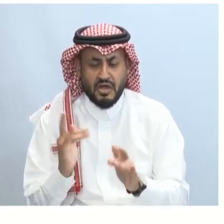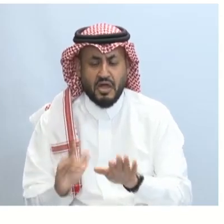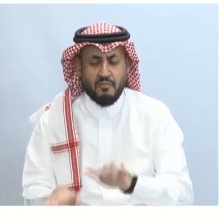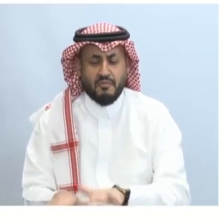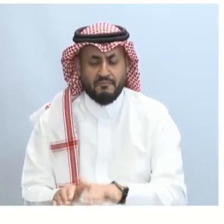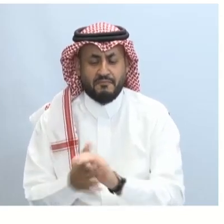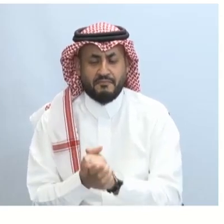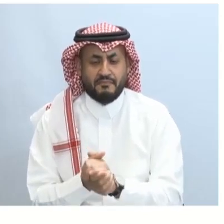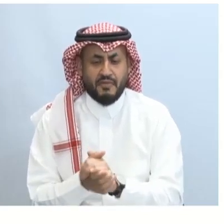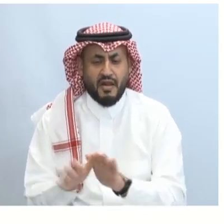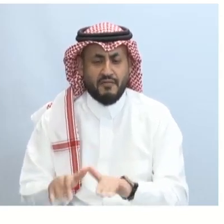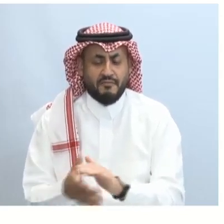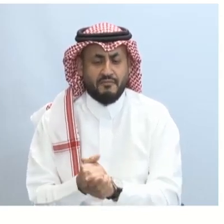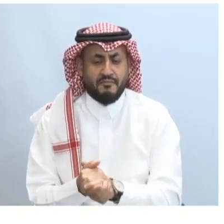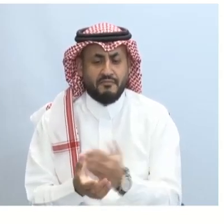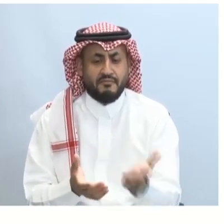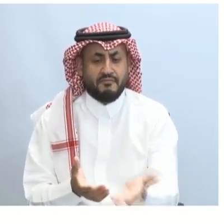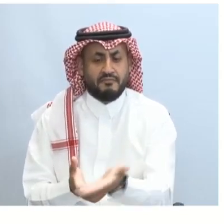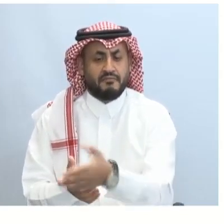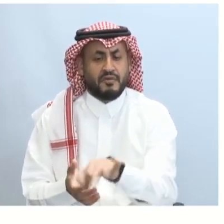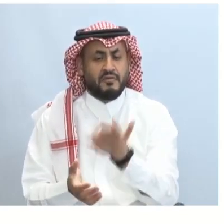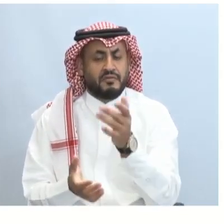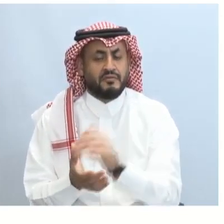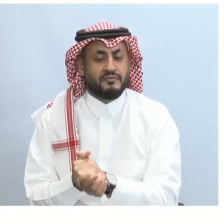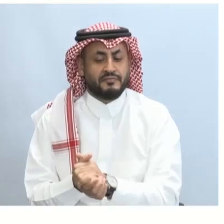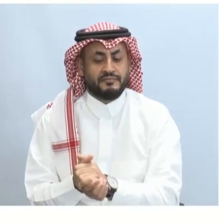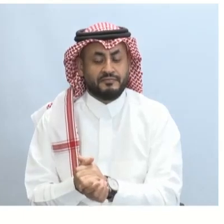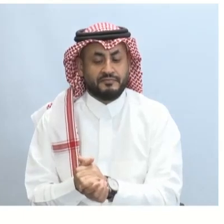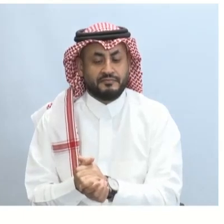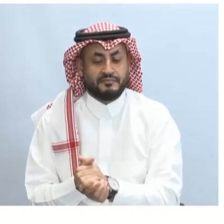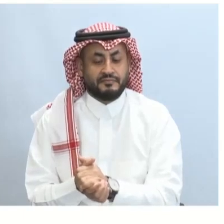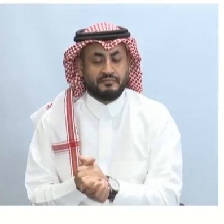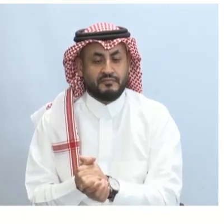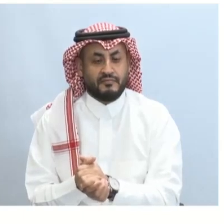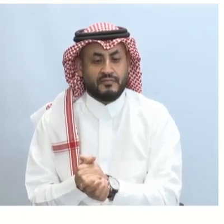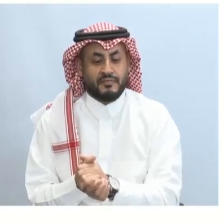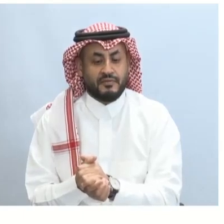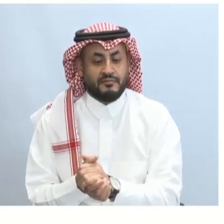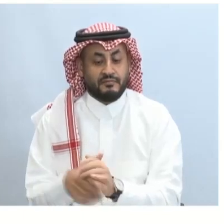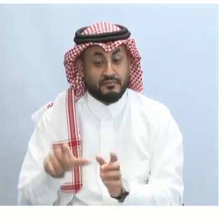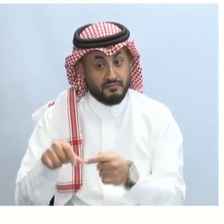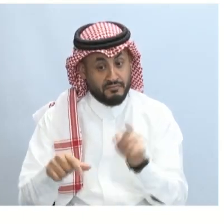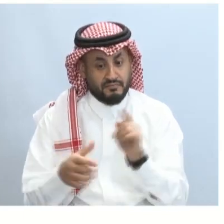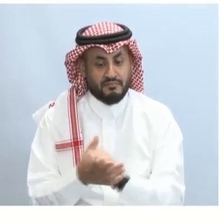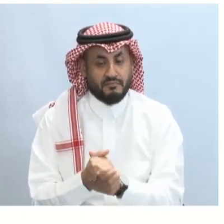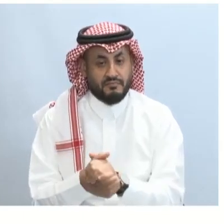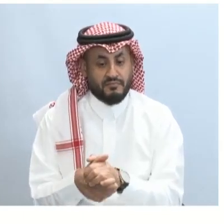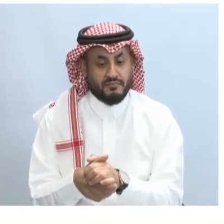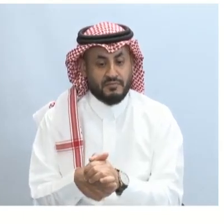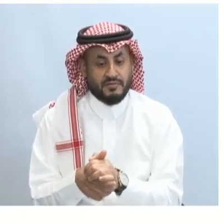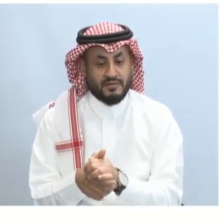ابقى في مكاني ثلاث خيارات ماذا تختارون احسنتم ايها المؤدبون